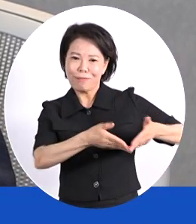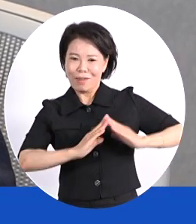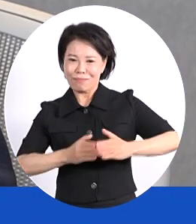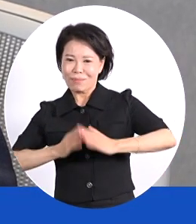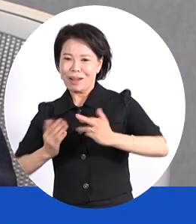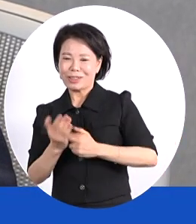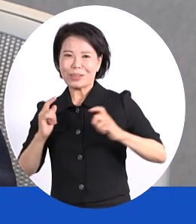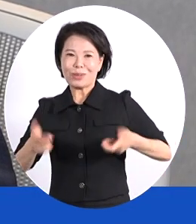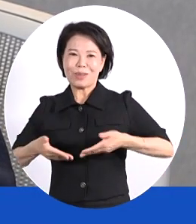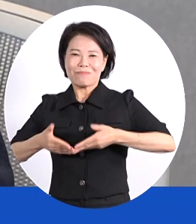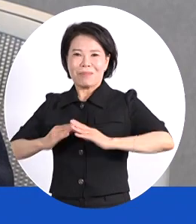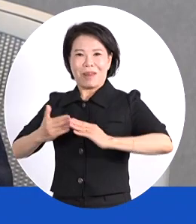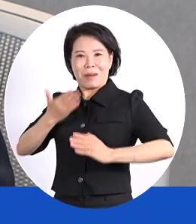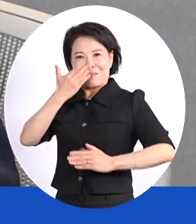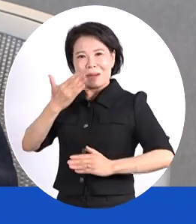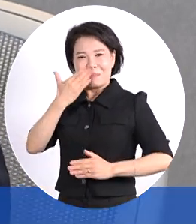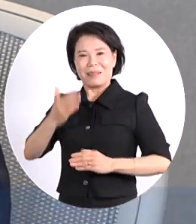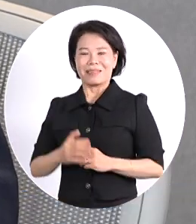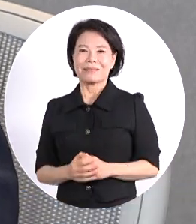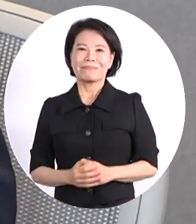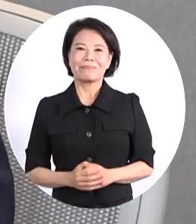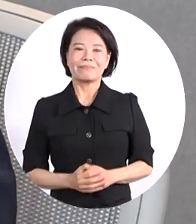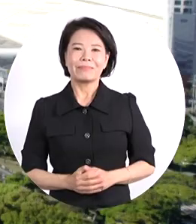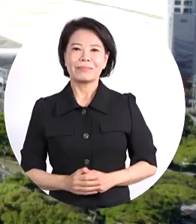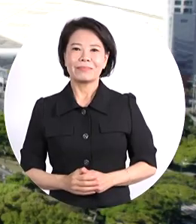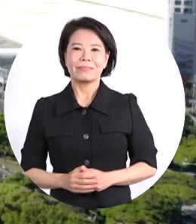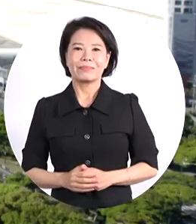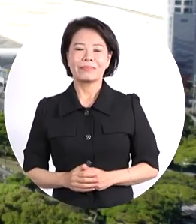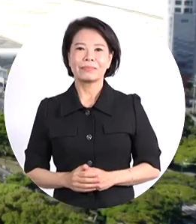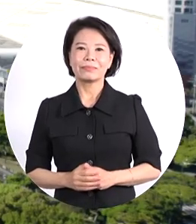데이터 관련 기업들이 올 수 있겠다.